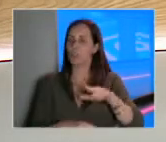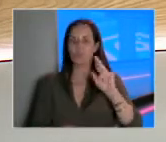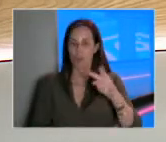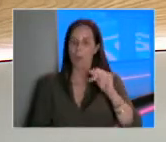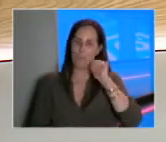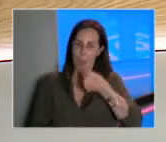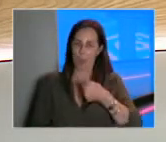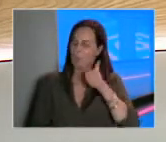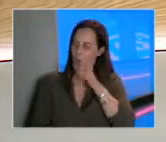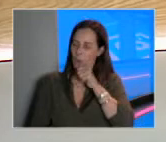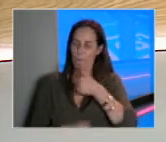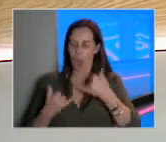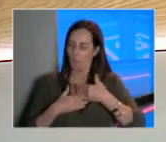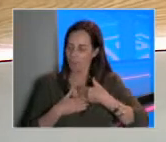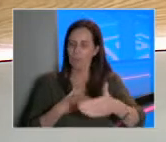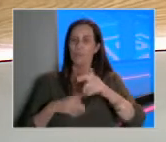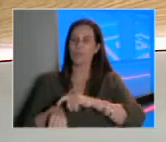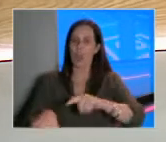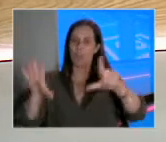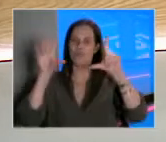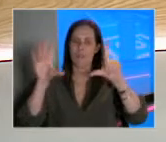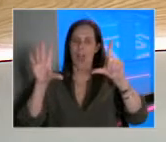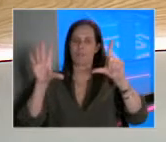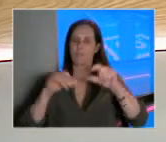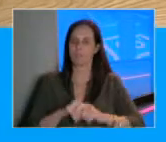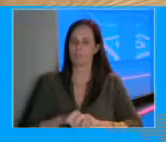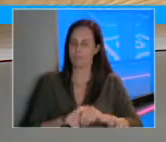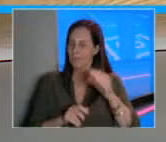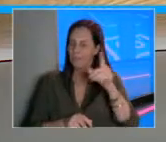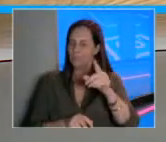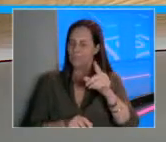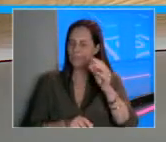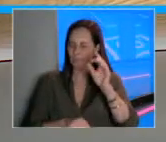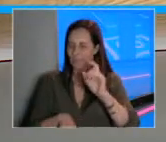שוב, מחר ובכל יום, מעתה, בשעה 19:00, סמנו לעצמכם